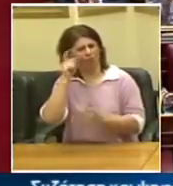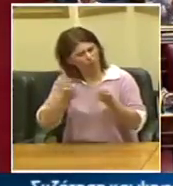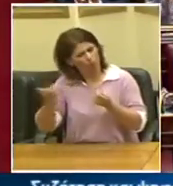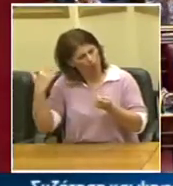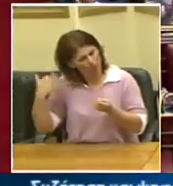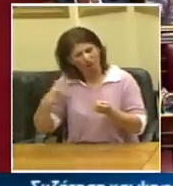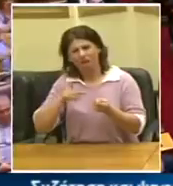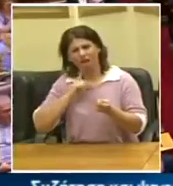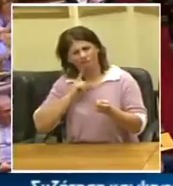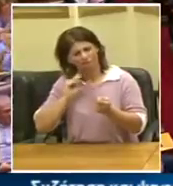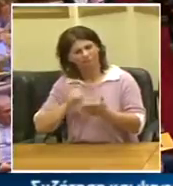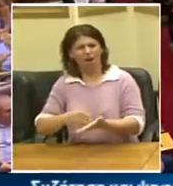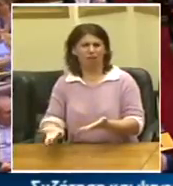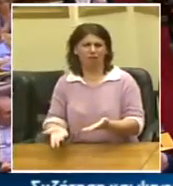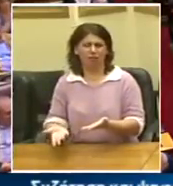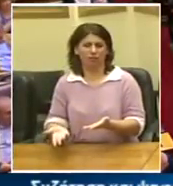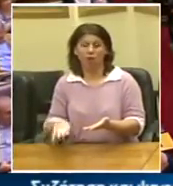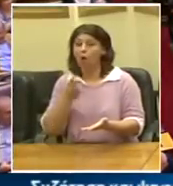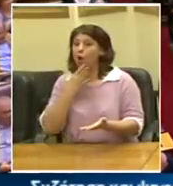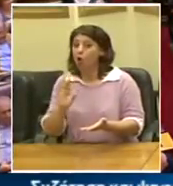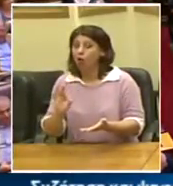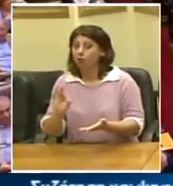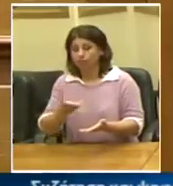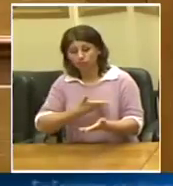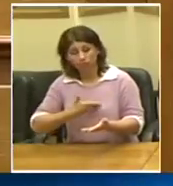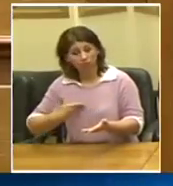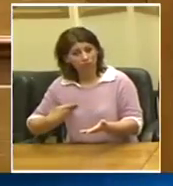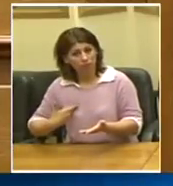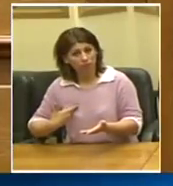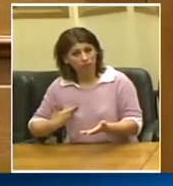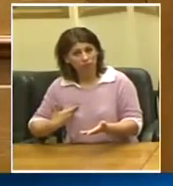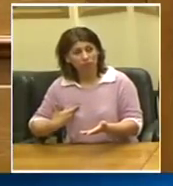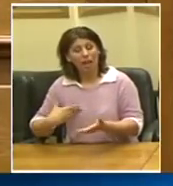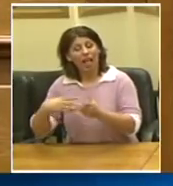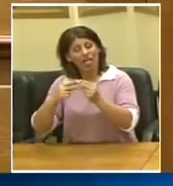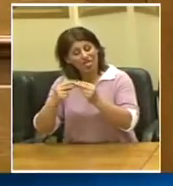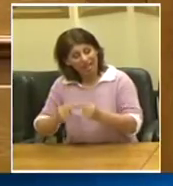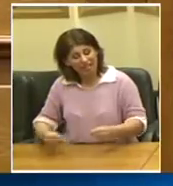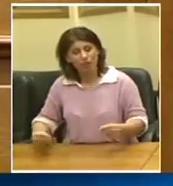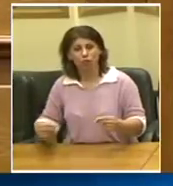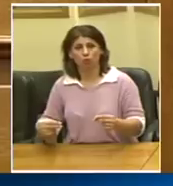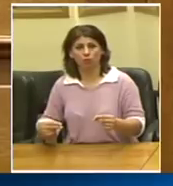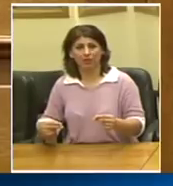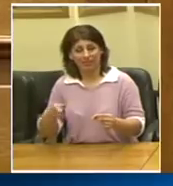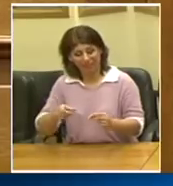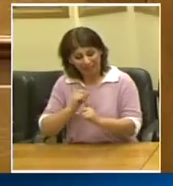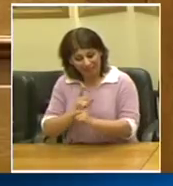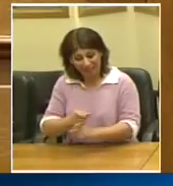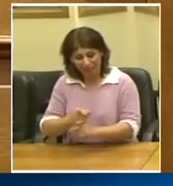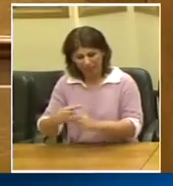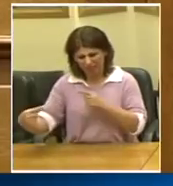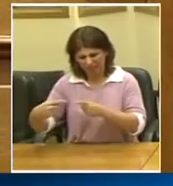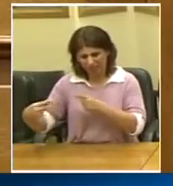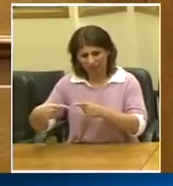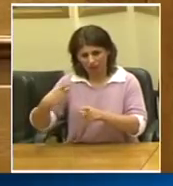Οι λόγοι για τους οποίους εμείς θα επιλύσουμε τη συγκεκριμένη διένεξη έχουν